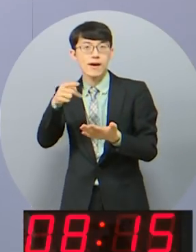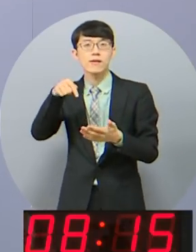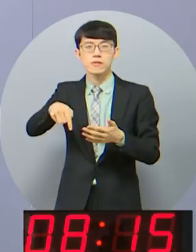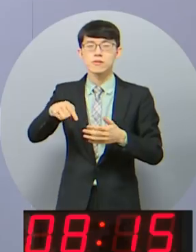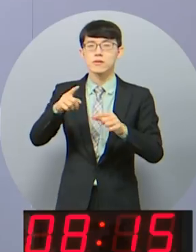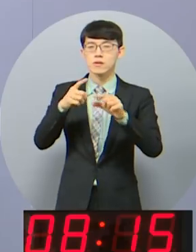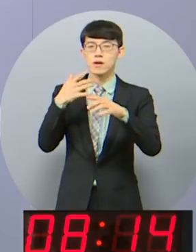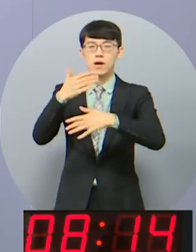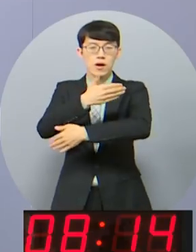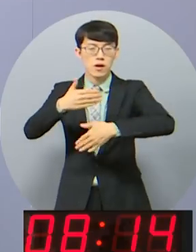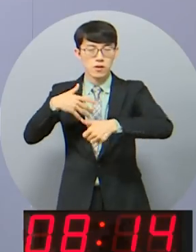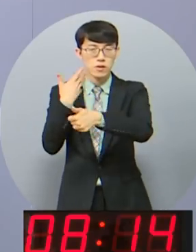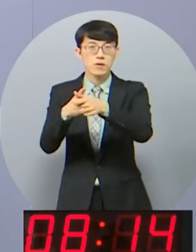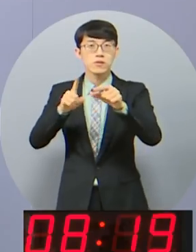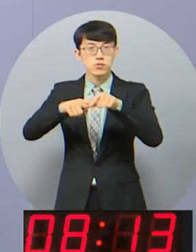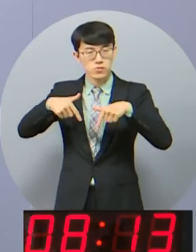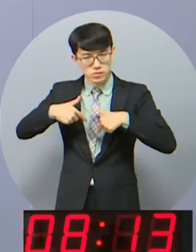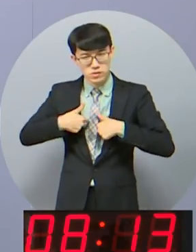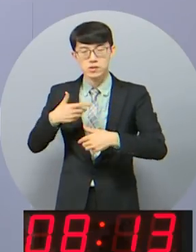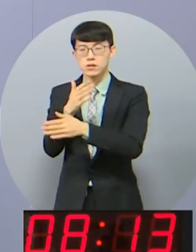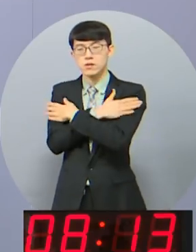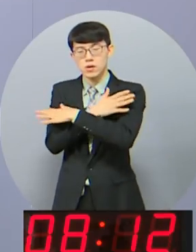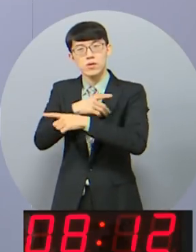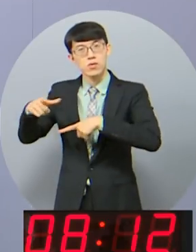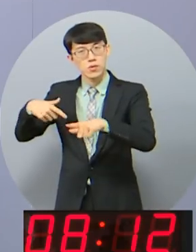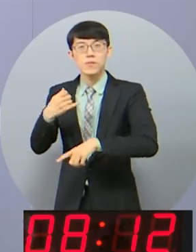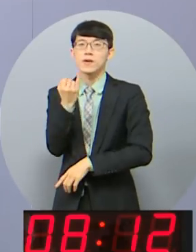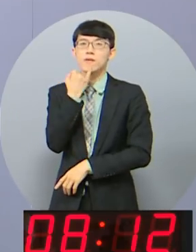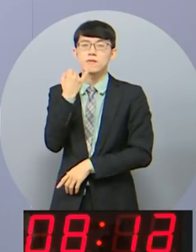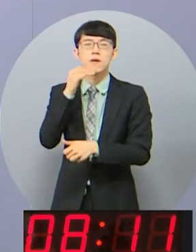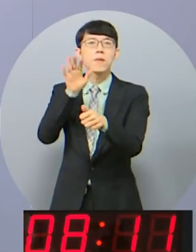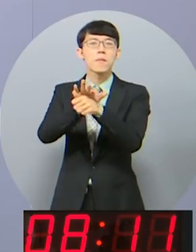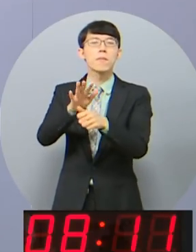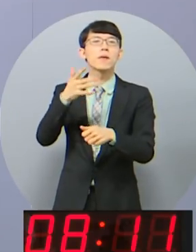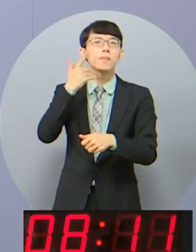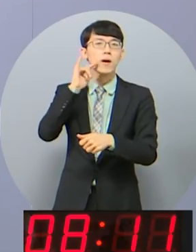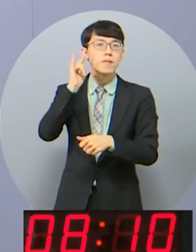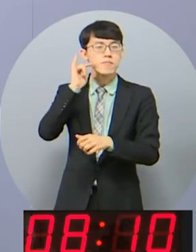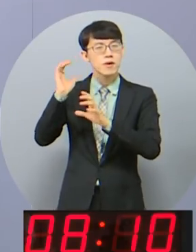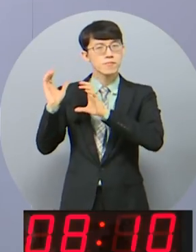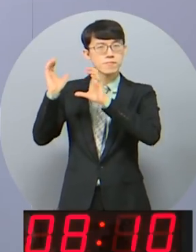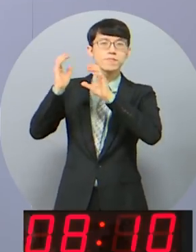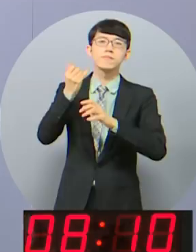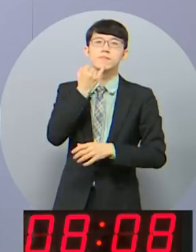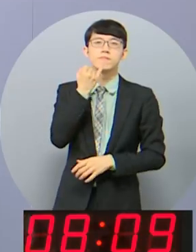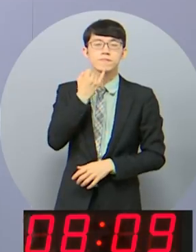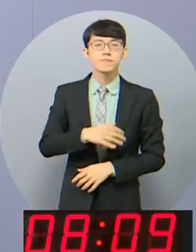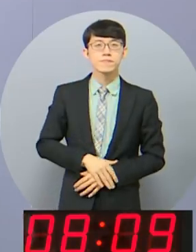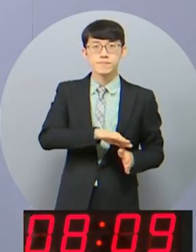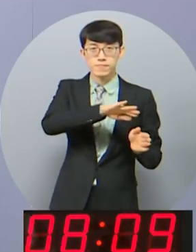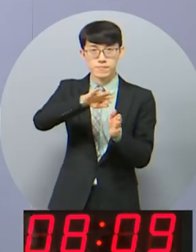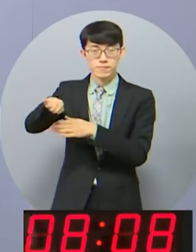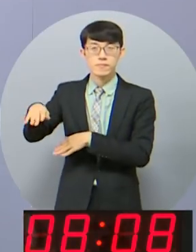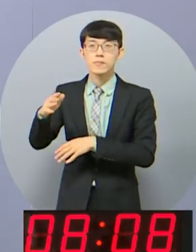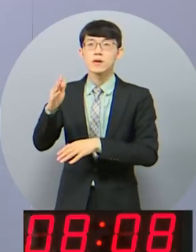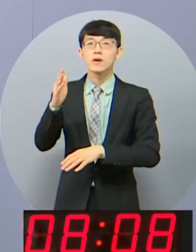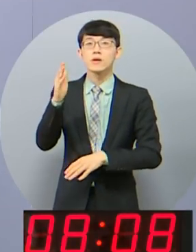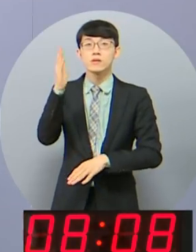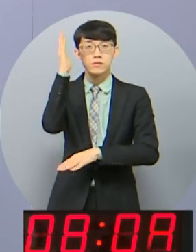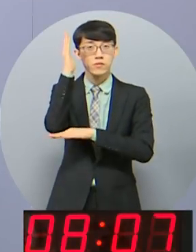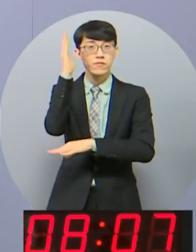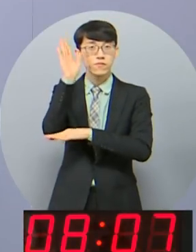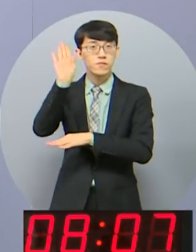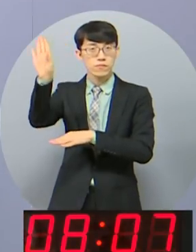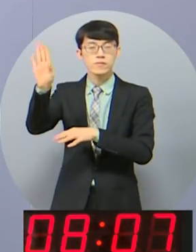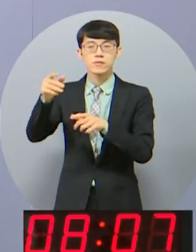提升，也能真正减轻家长的负担。第五，结合公立图书馆的电子资源